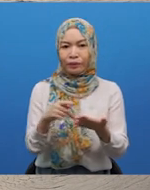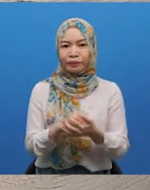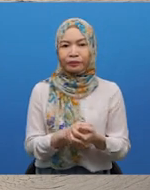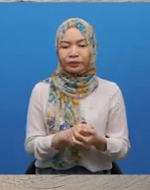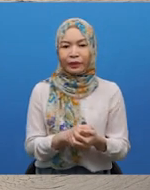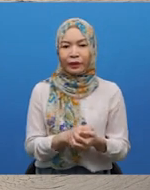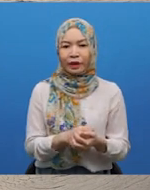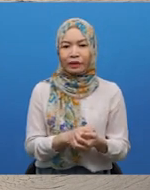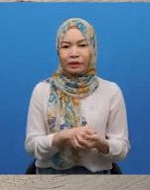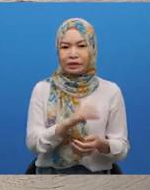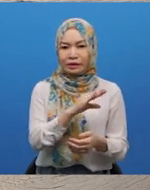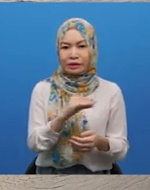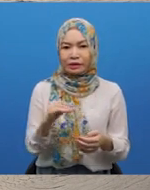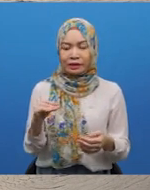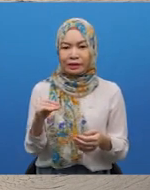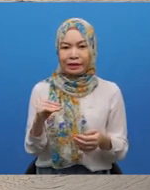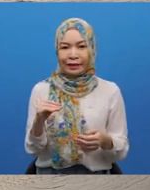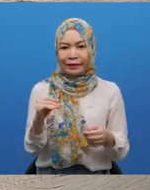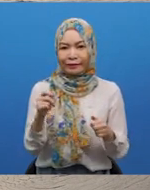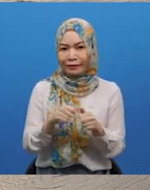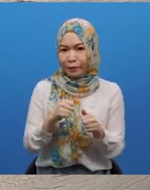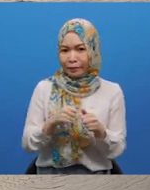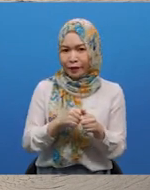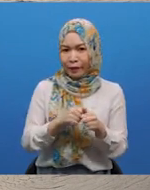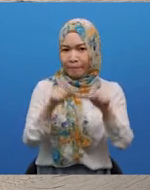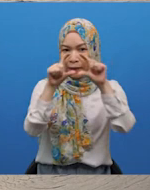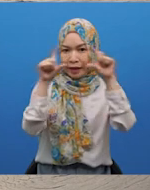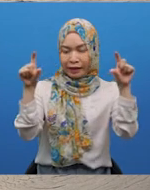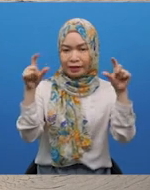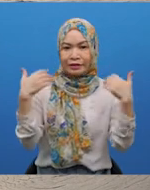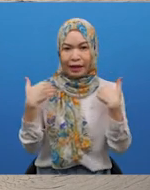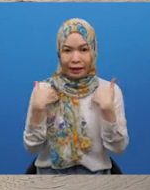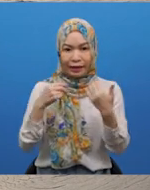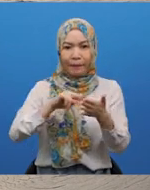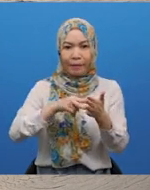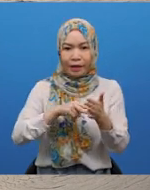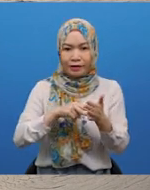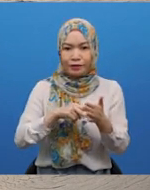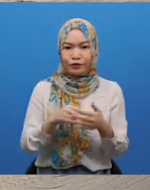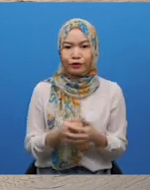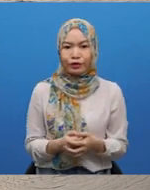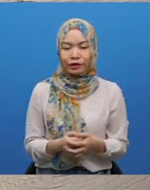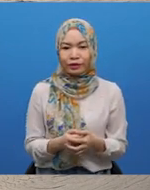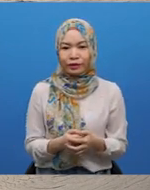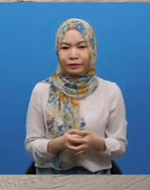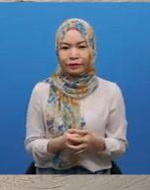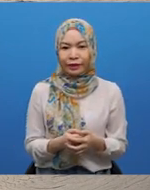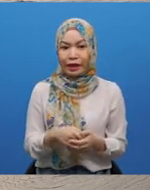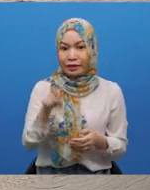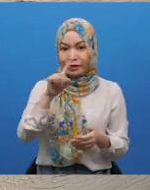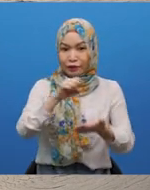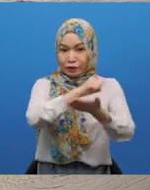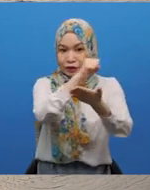Setiap baris dalam syair mempunyai makna yang berkaitan dengan baris-baris terdahulu. Sebuah syair